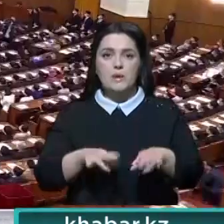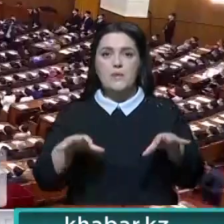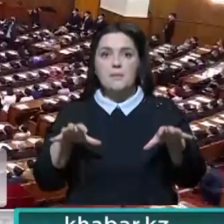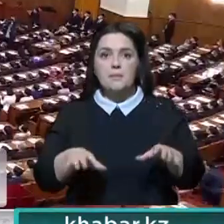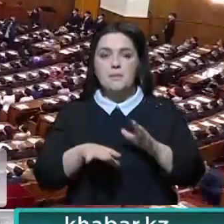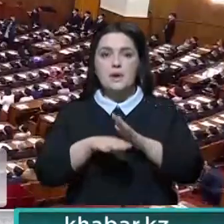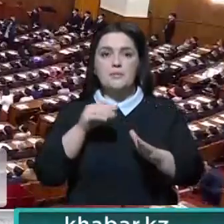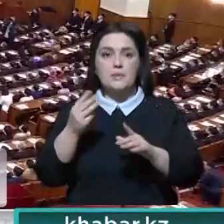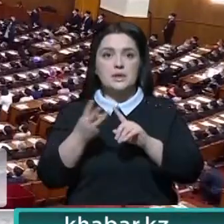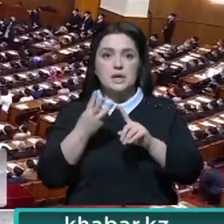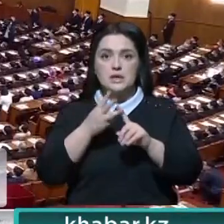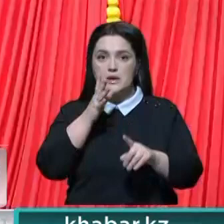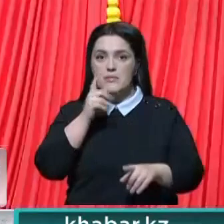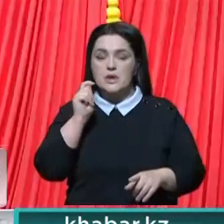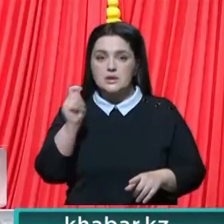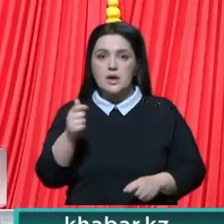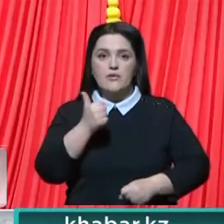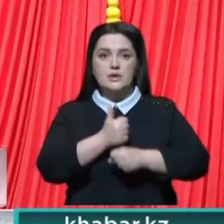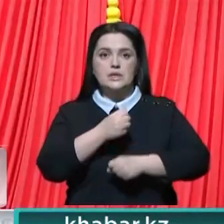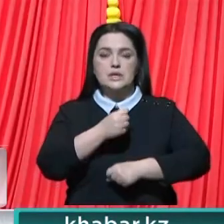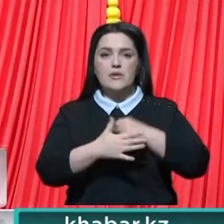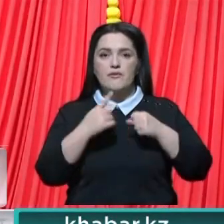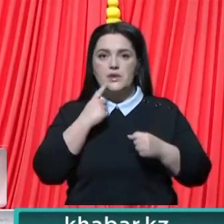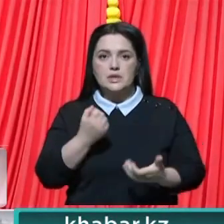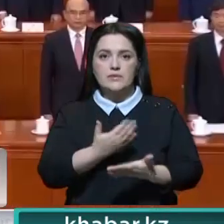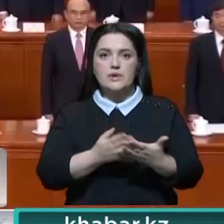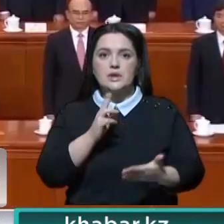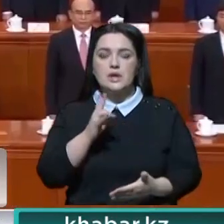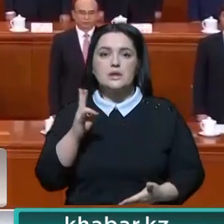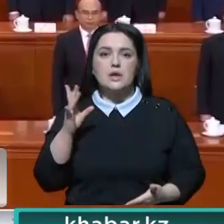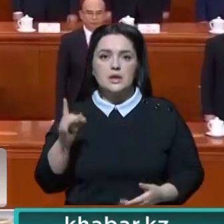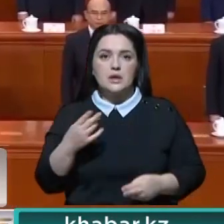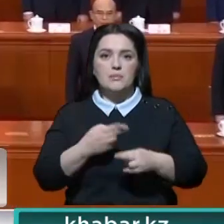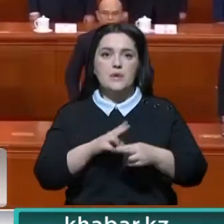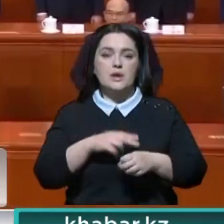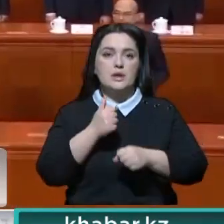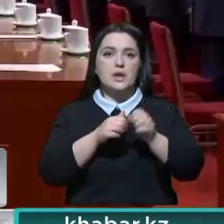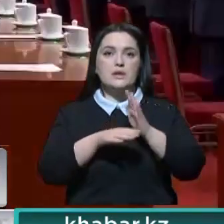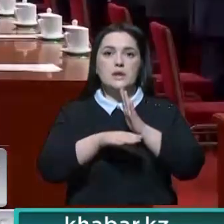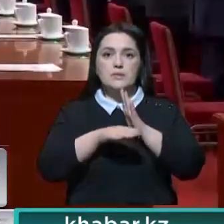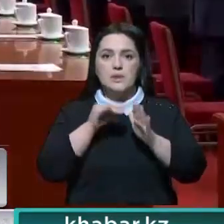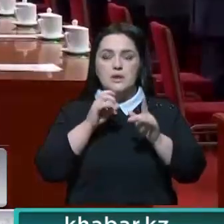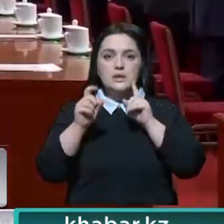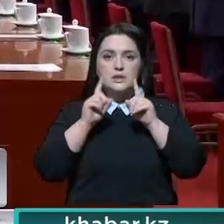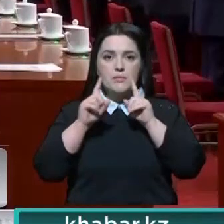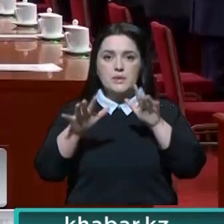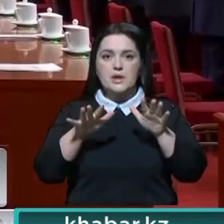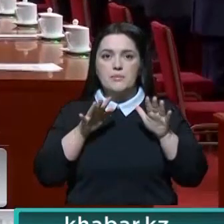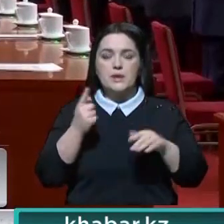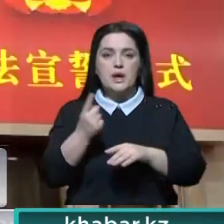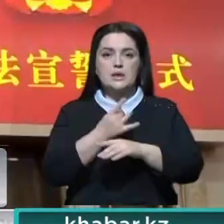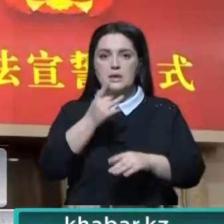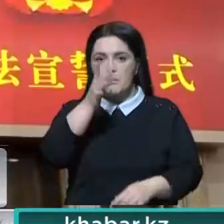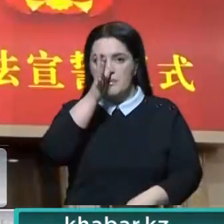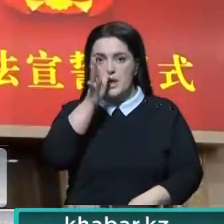страны, избранным на третий срок. Он также возглавил Центральный военный совет КНР. Напомню, лидера страны избирают на сессиях